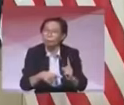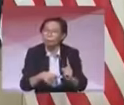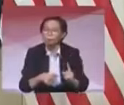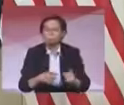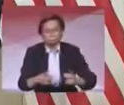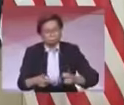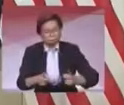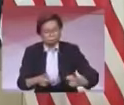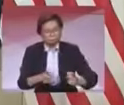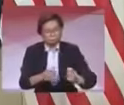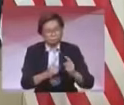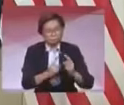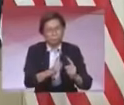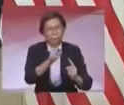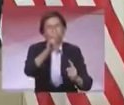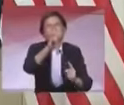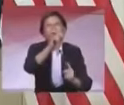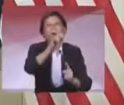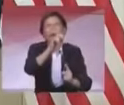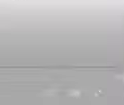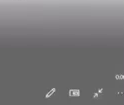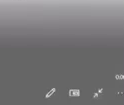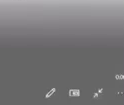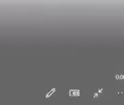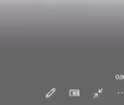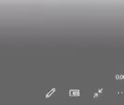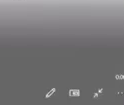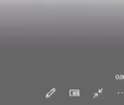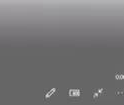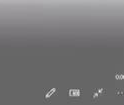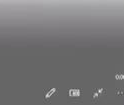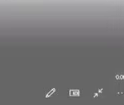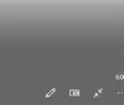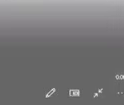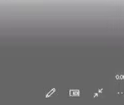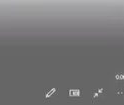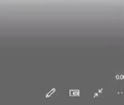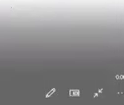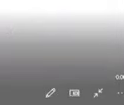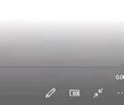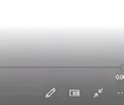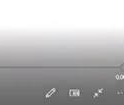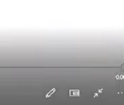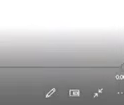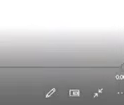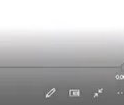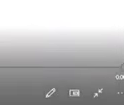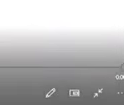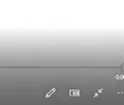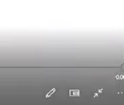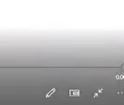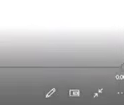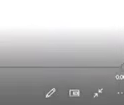penuh disiplin apabila pilihan raya diadakan. Take care of yourself, obey the SOP, standard